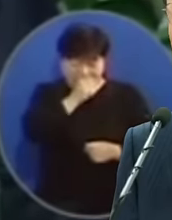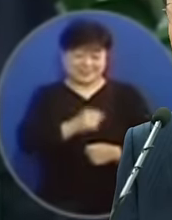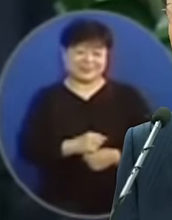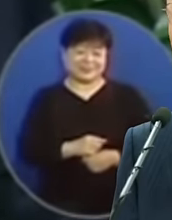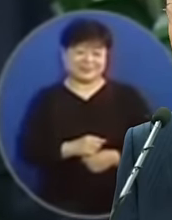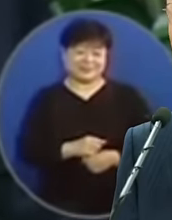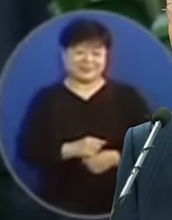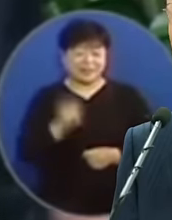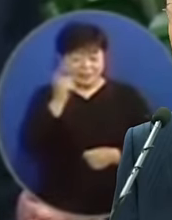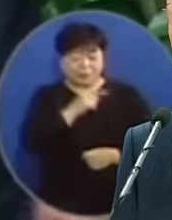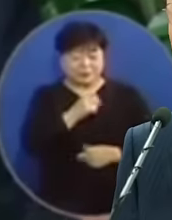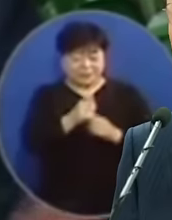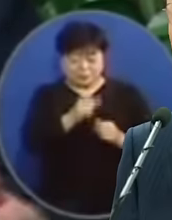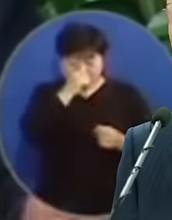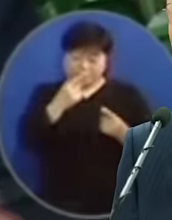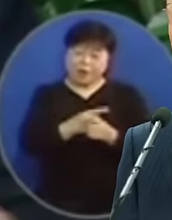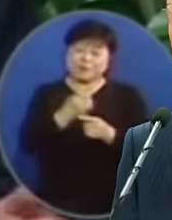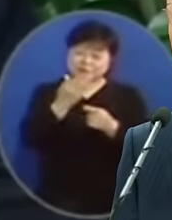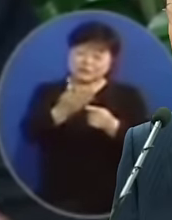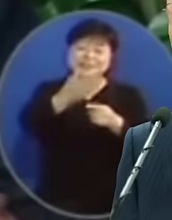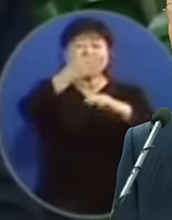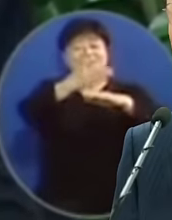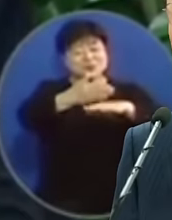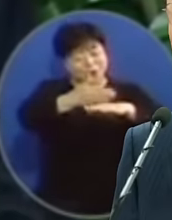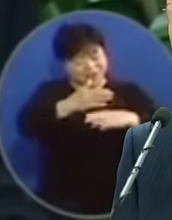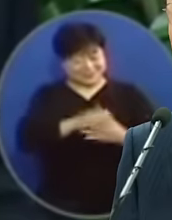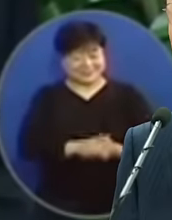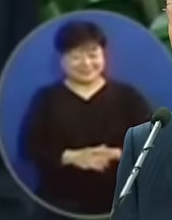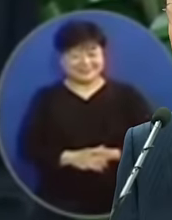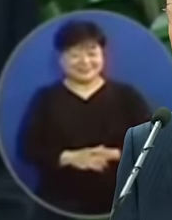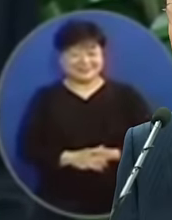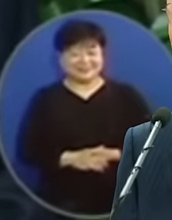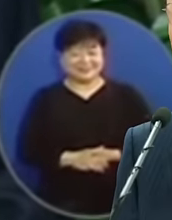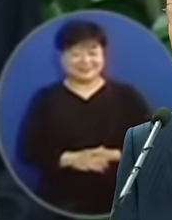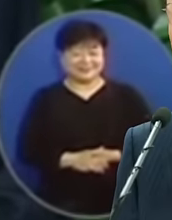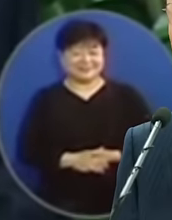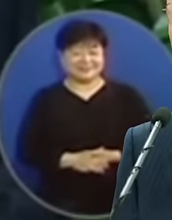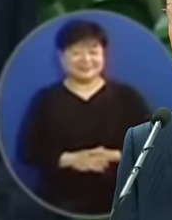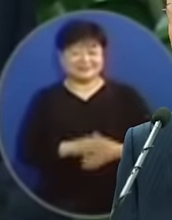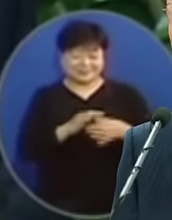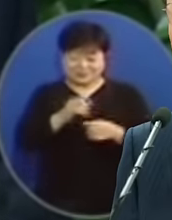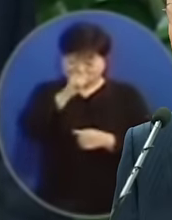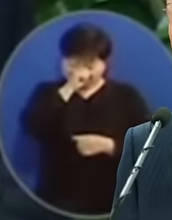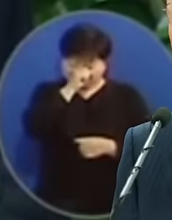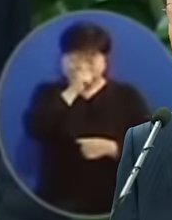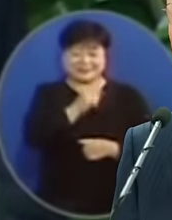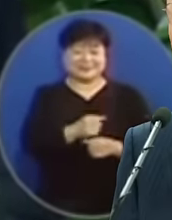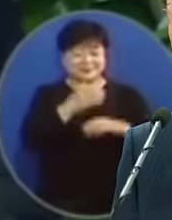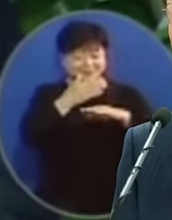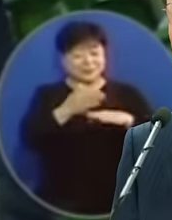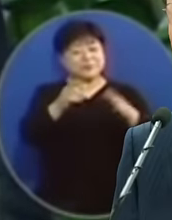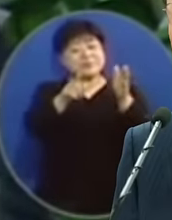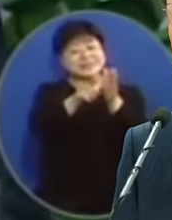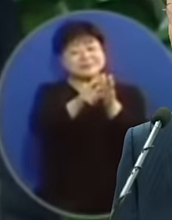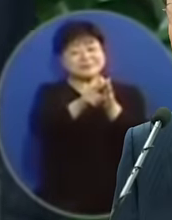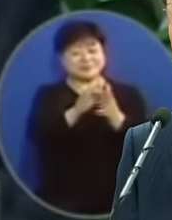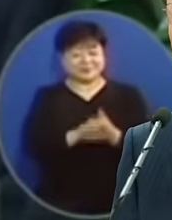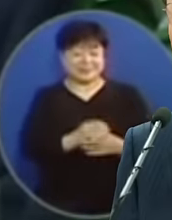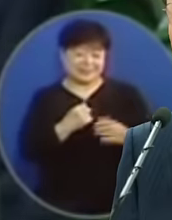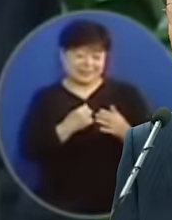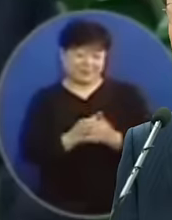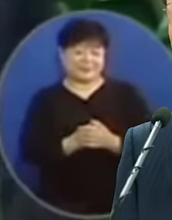좋고 좋지 않은 것은 하나님이 와서 좋게 만들어 주실 것이 좋고 이래도 좋고 저래도 좋은 것이 우리 신앙인 것입니다.